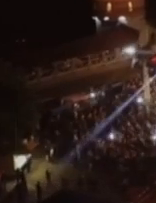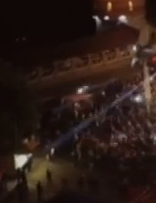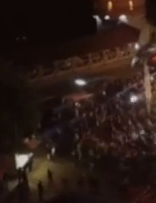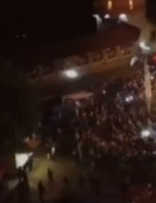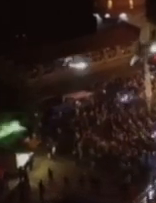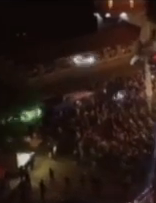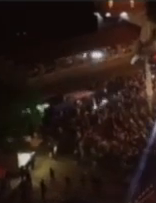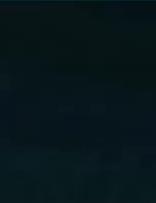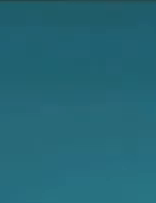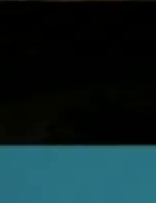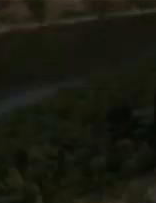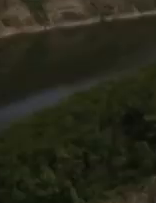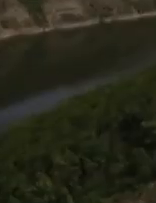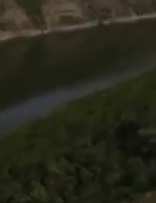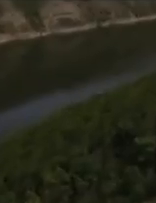Музика